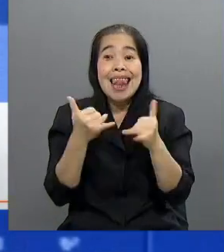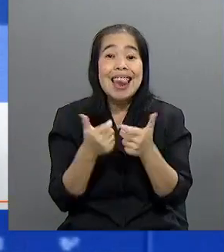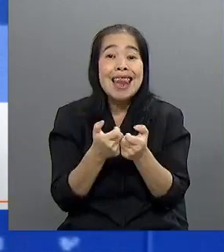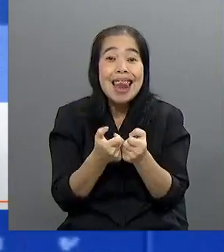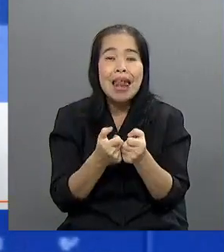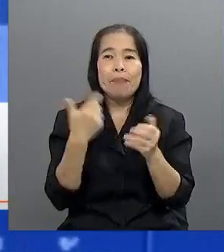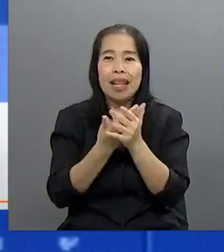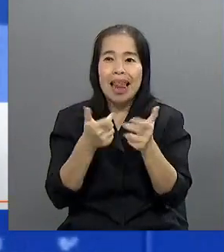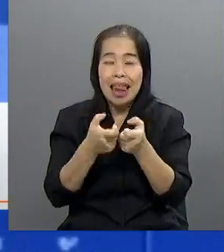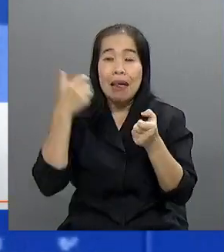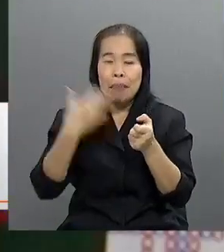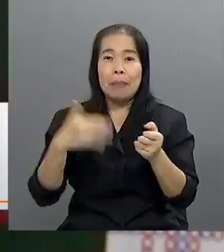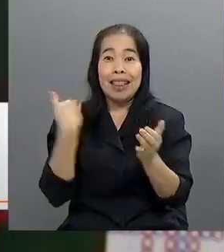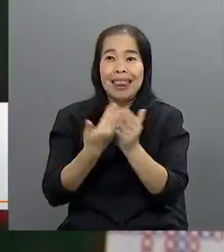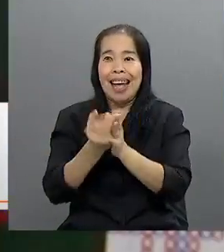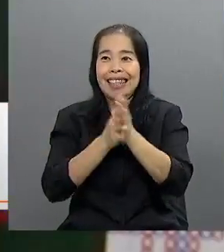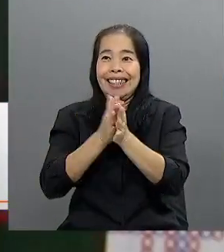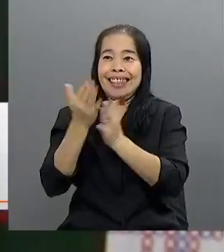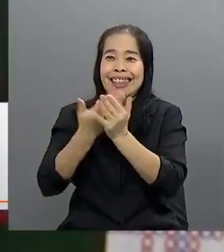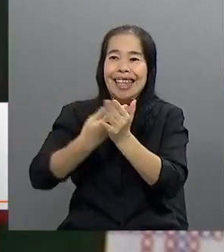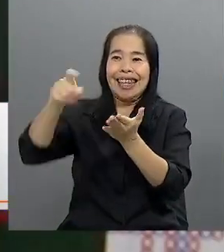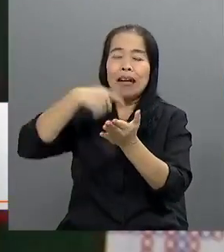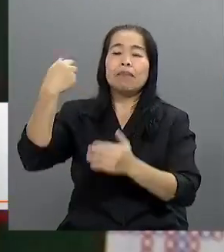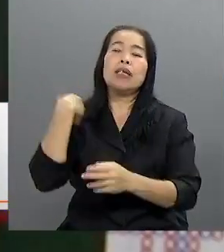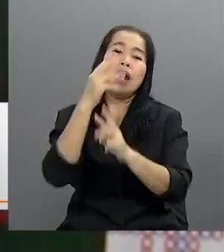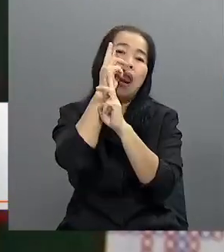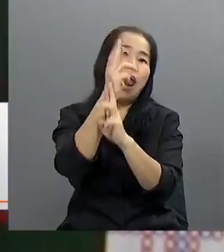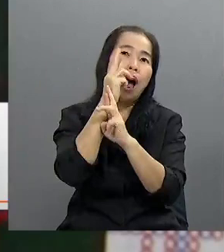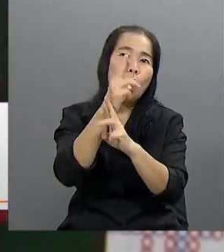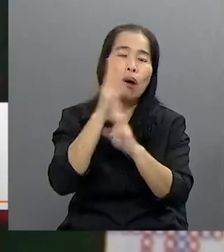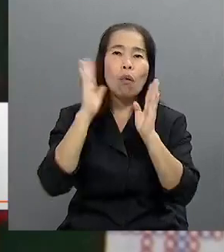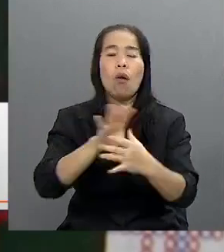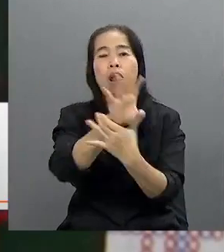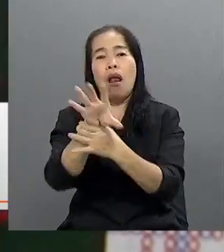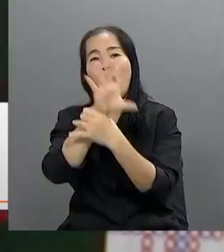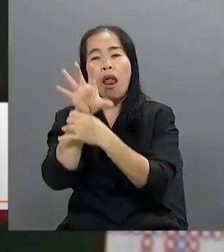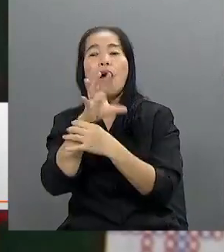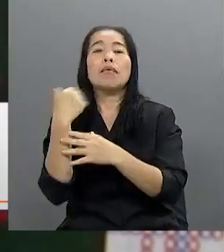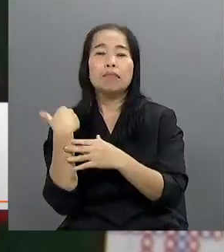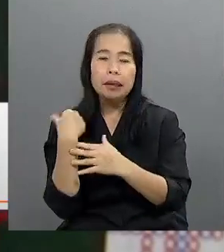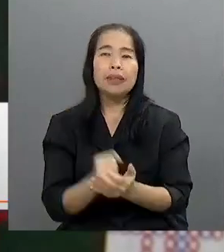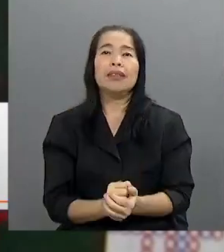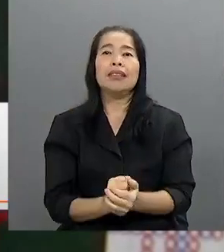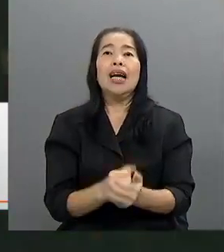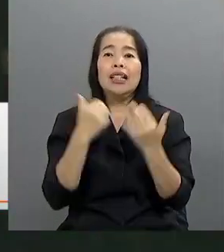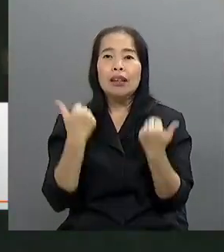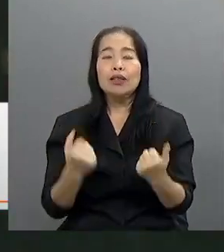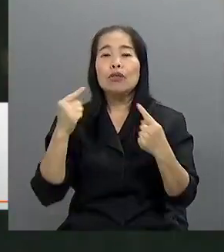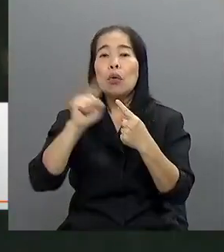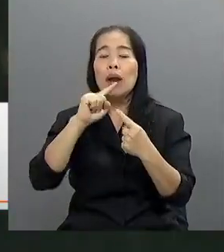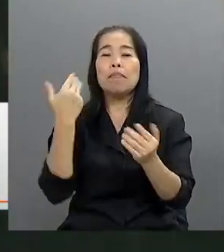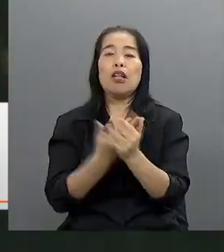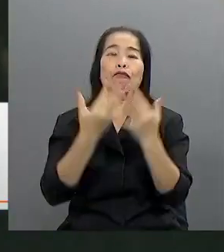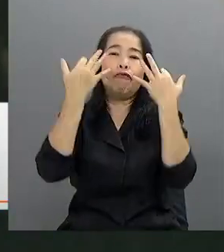ก็เป็นอีกวิธีที่มิจฉาชีพนั้นใช้หลอกนะครับคนที่ใช้โซเชียลมีเดียซึ่งไม่เพียงแค่หลอกเอาข้อมูลเท่านั้นนะครับแต่ยังหลอกให้เสียเงินฟรีเพราะจากสถิ